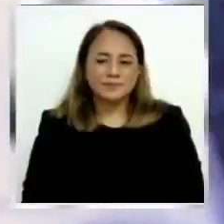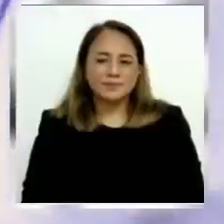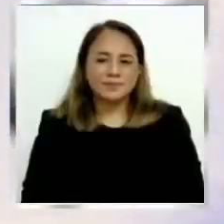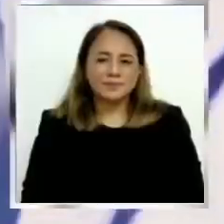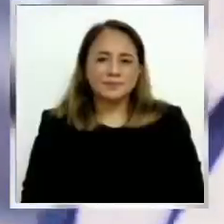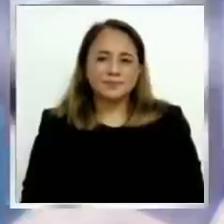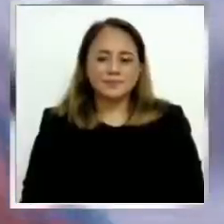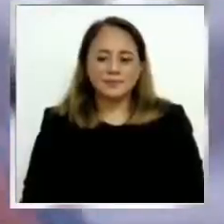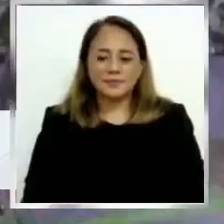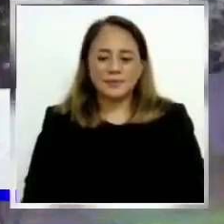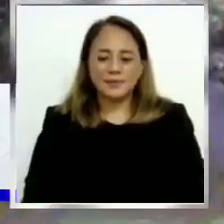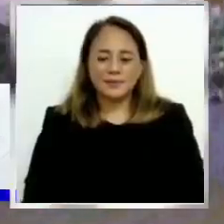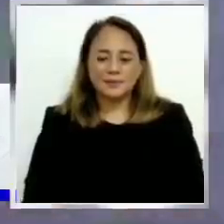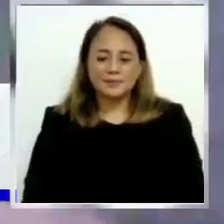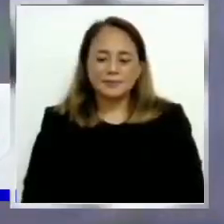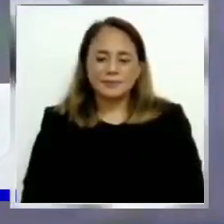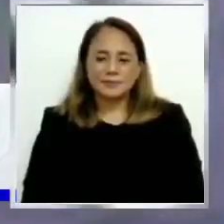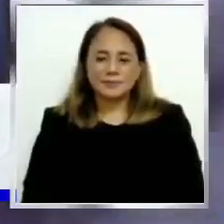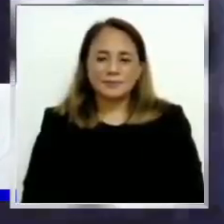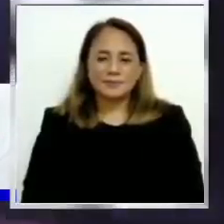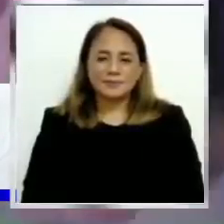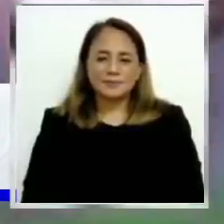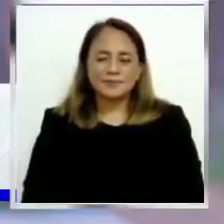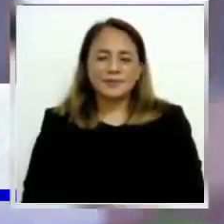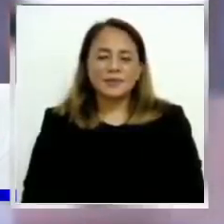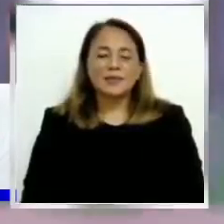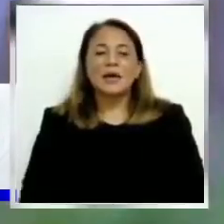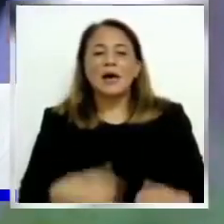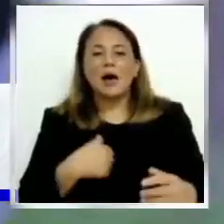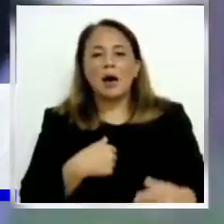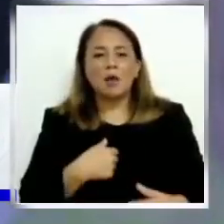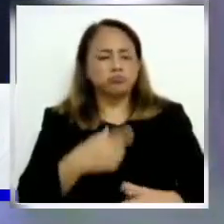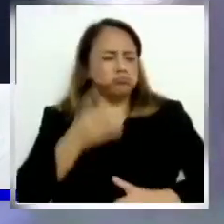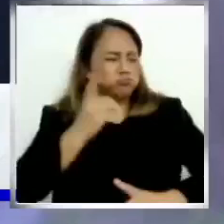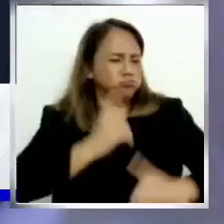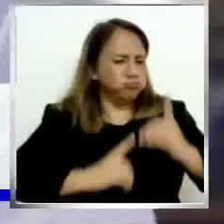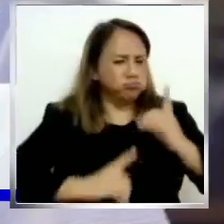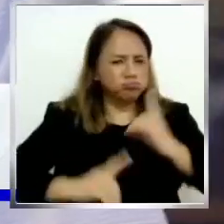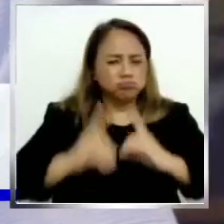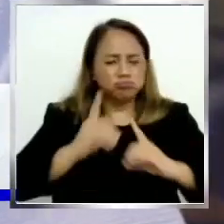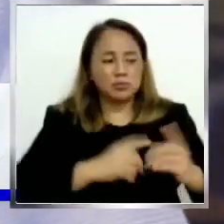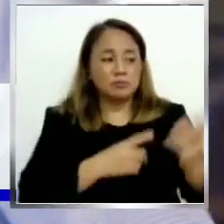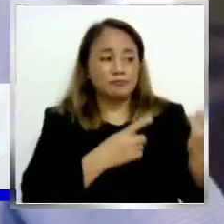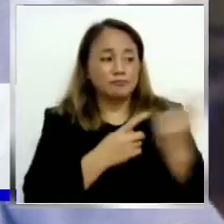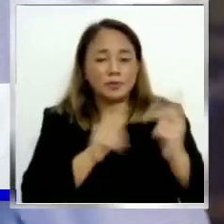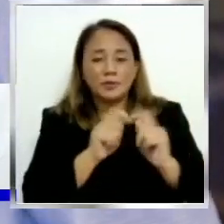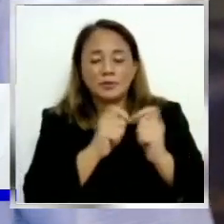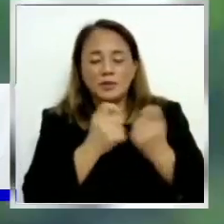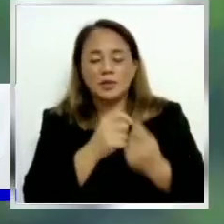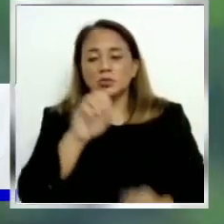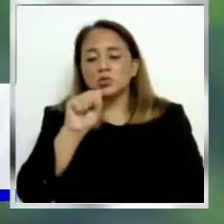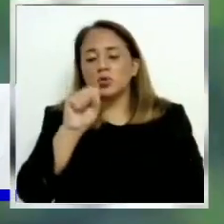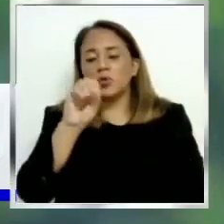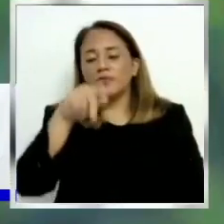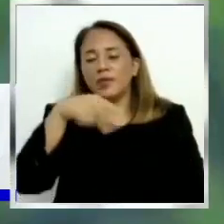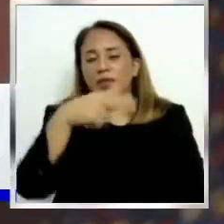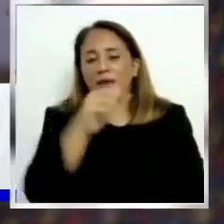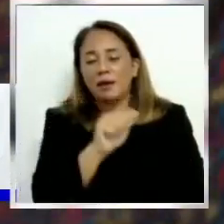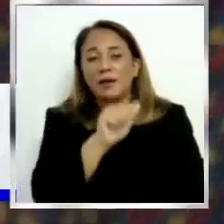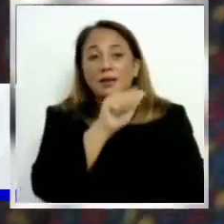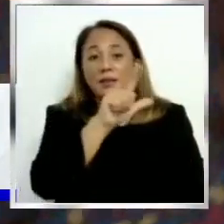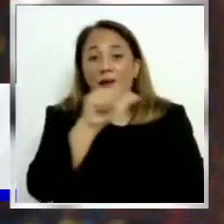Ma! Mapapasabak sa matinding drama ang Team Jolly, sina Sofia Pablo at Allen Ansay sa 4-part episode ng